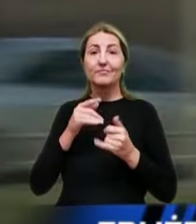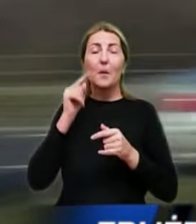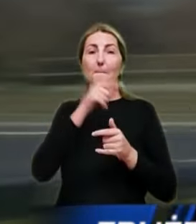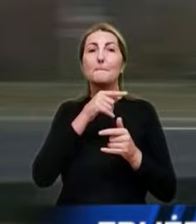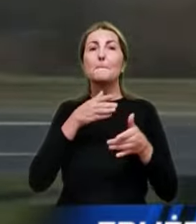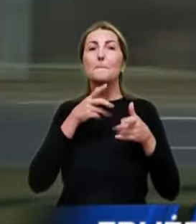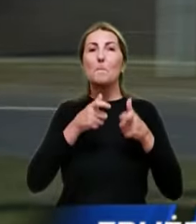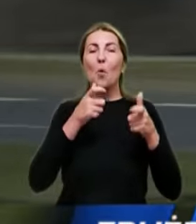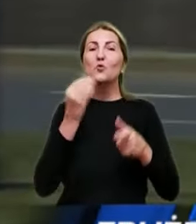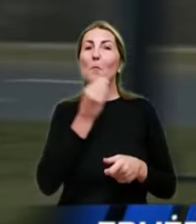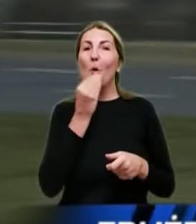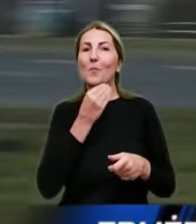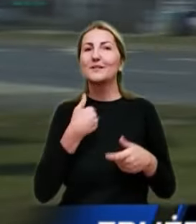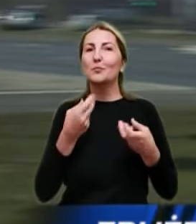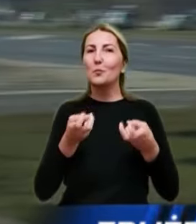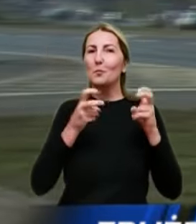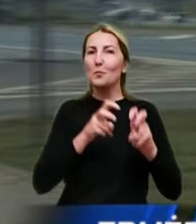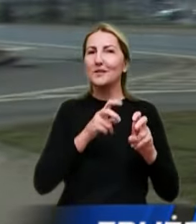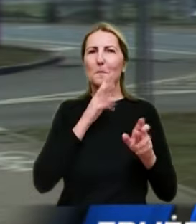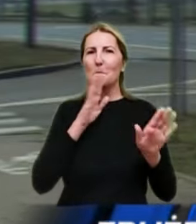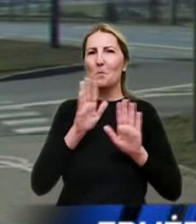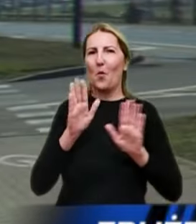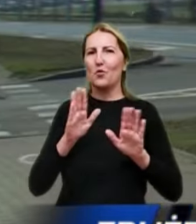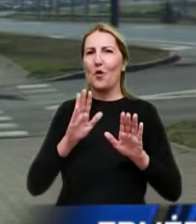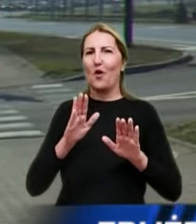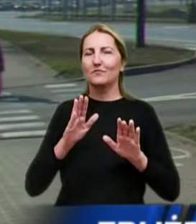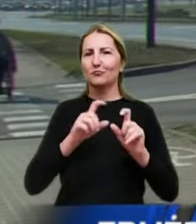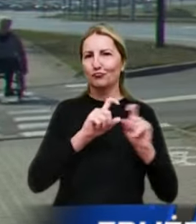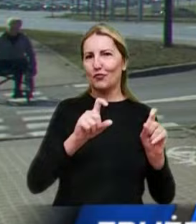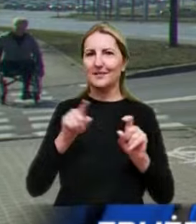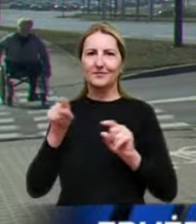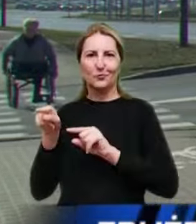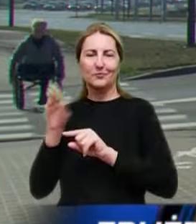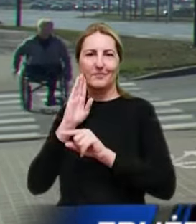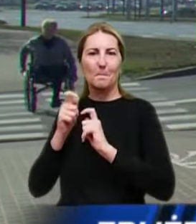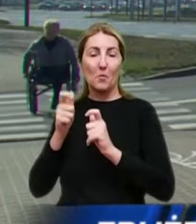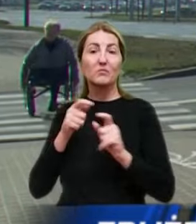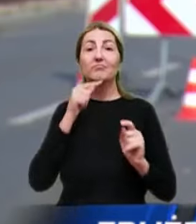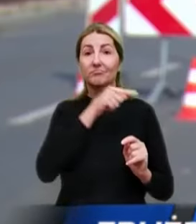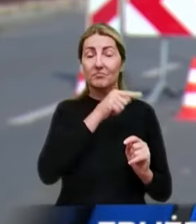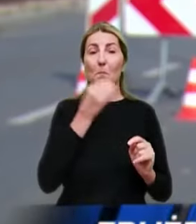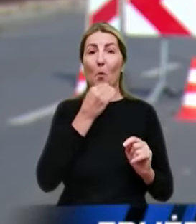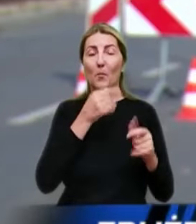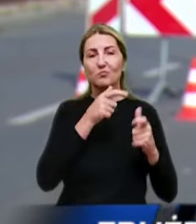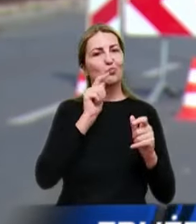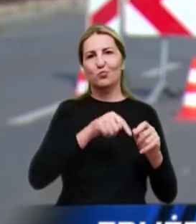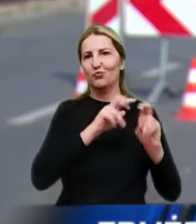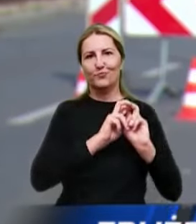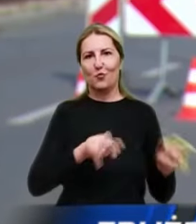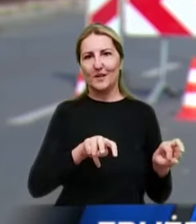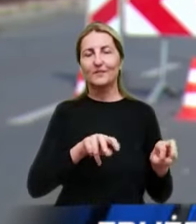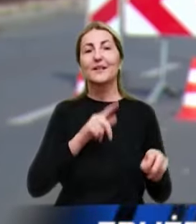który powstał zresztą w podobnym czasie. Ten most będzie musiał zostać rozebrany. Trwa obecnie przetarg